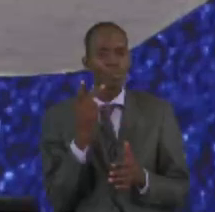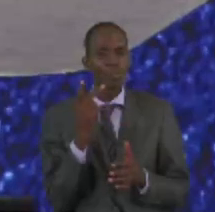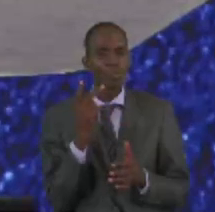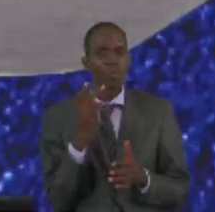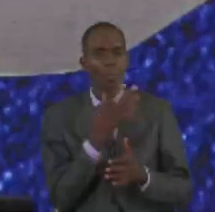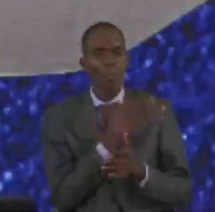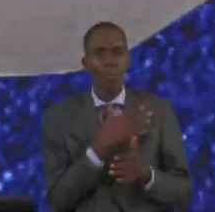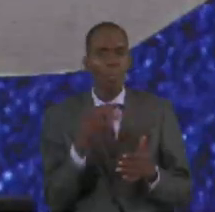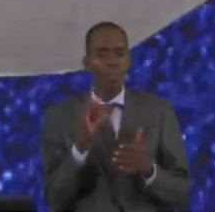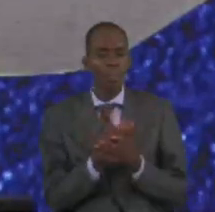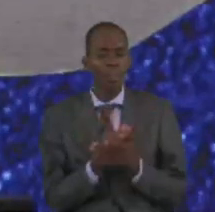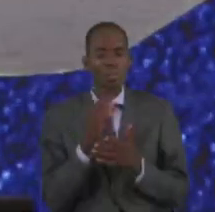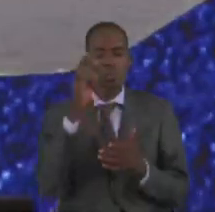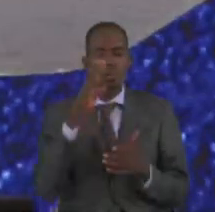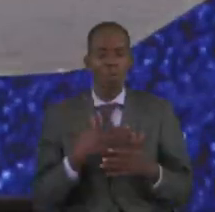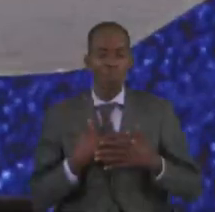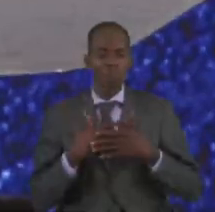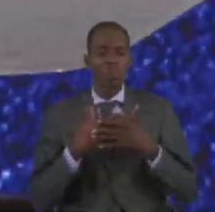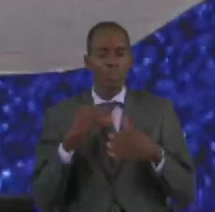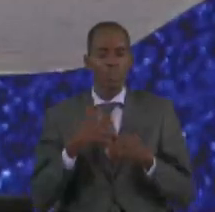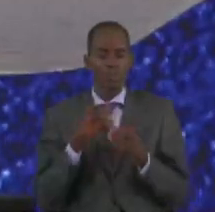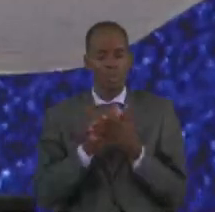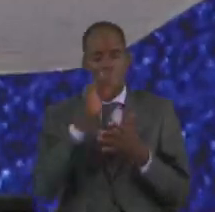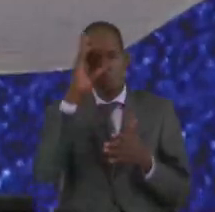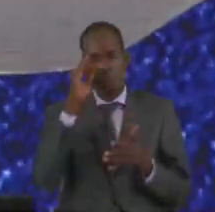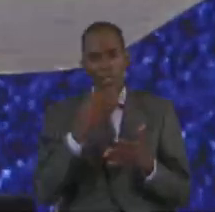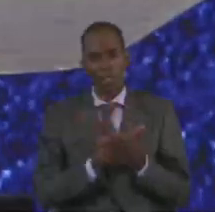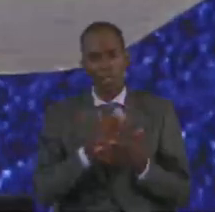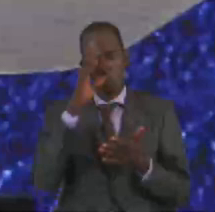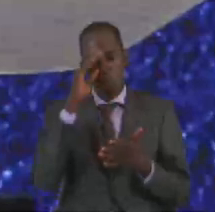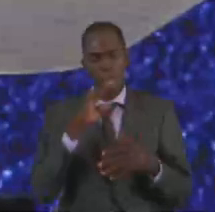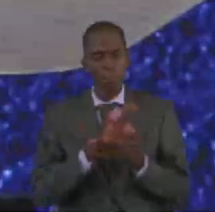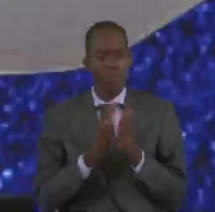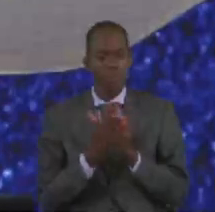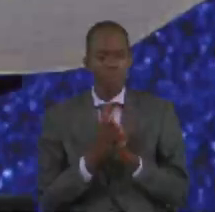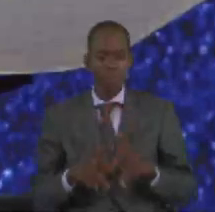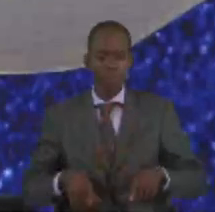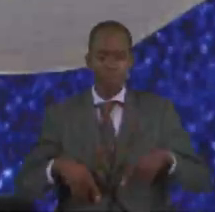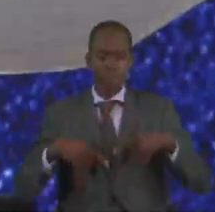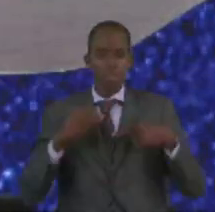Dieu a créé les ministres. Dieu a insufflé en l'homme